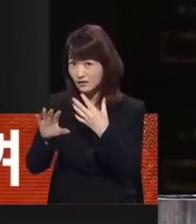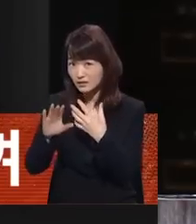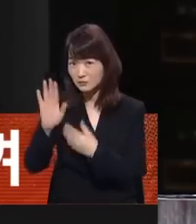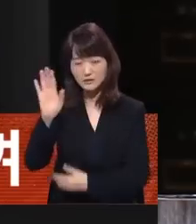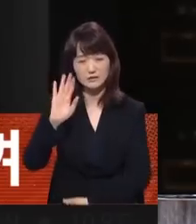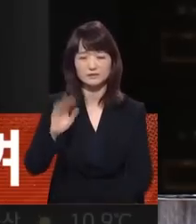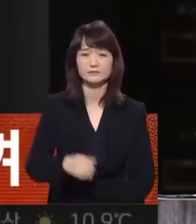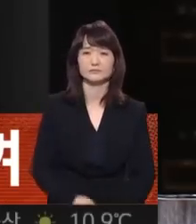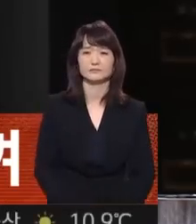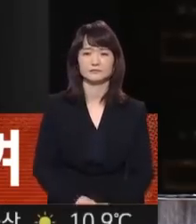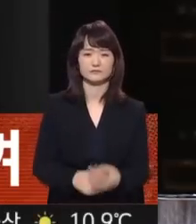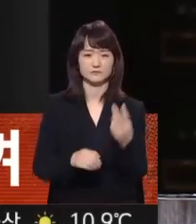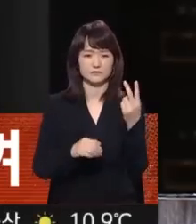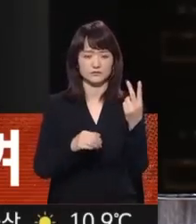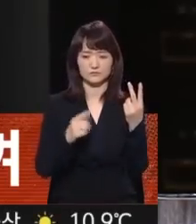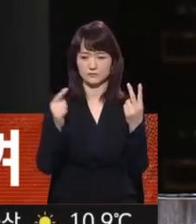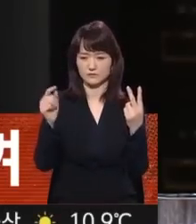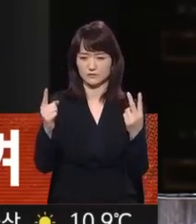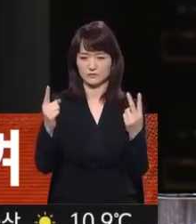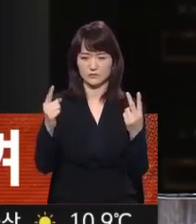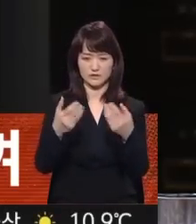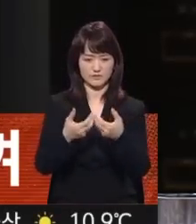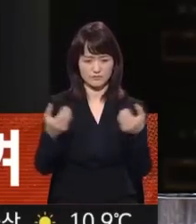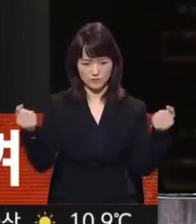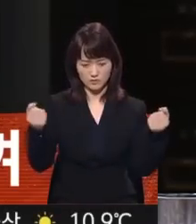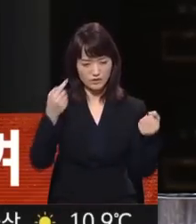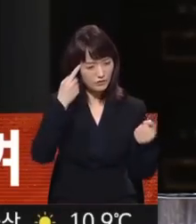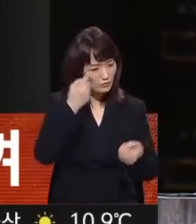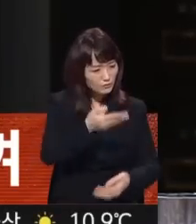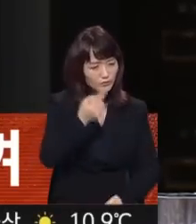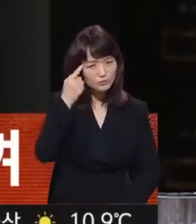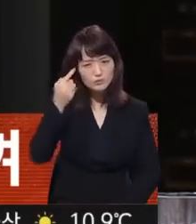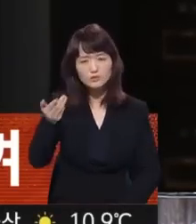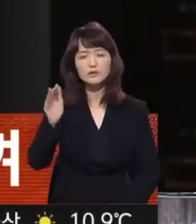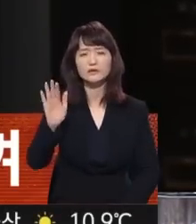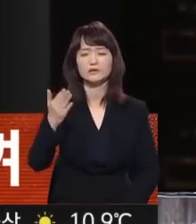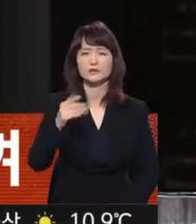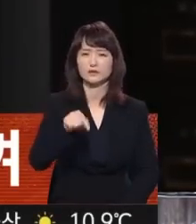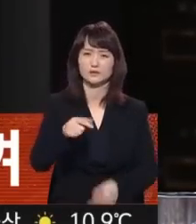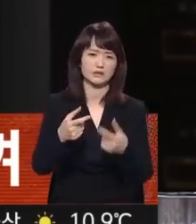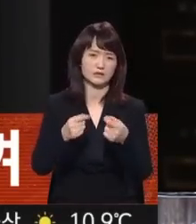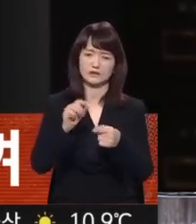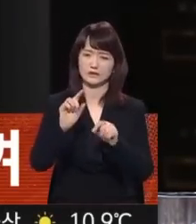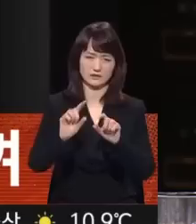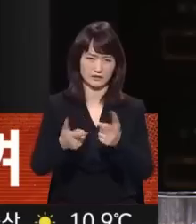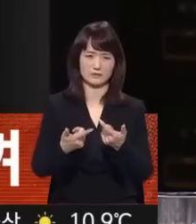팀장님 말씀하신 것처럼 분리를 시켜서 이걸 따져 봤어야죠 자 그런데